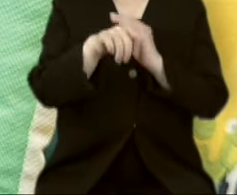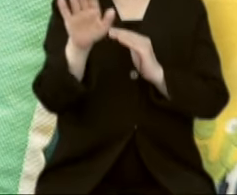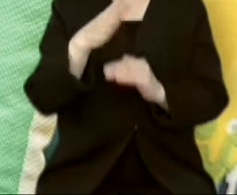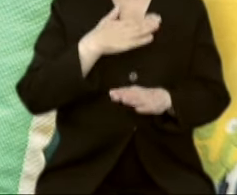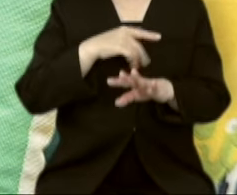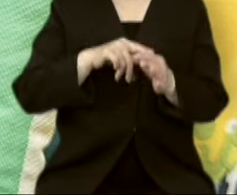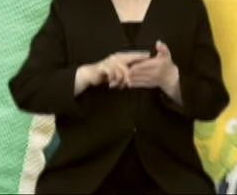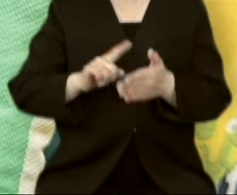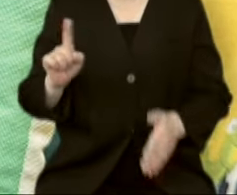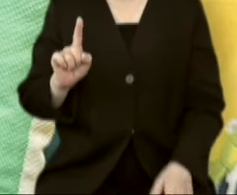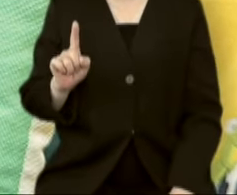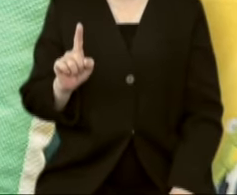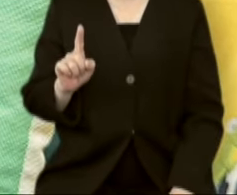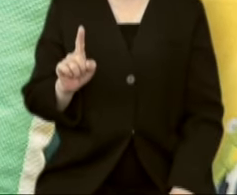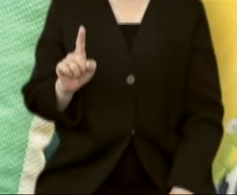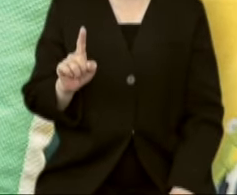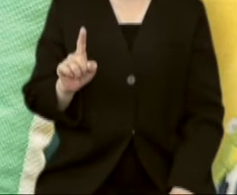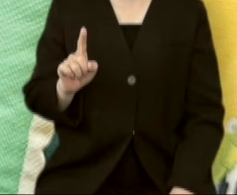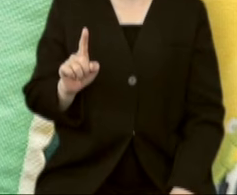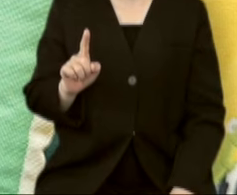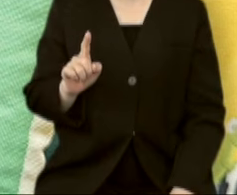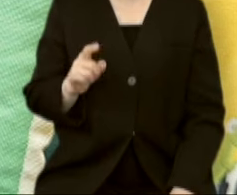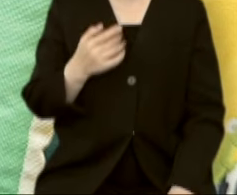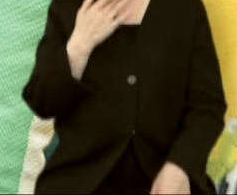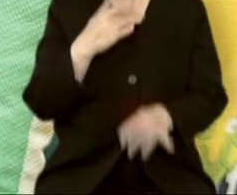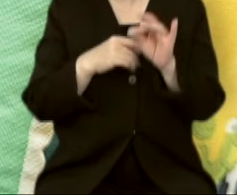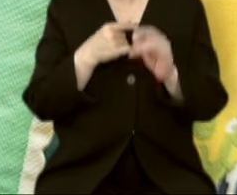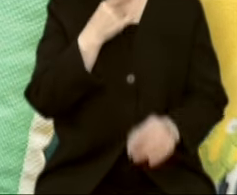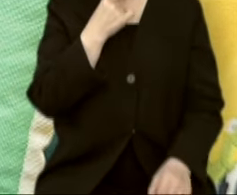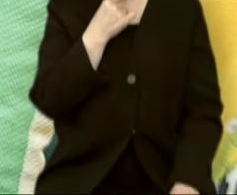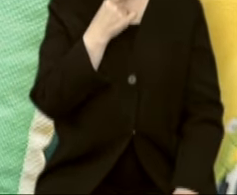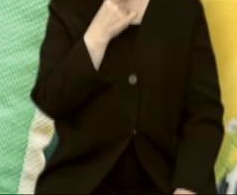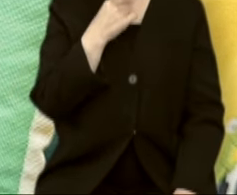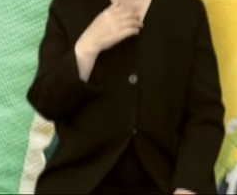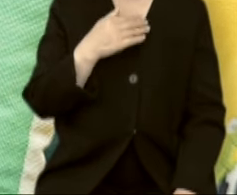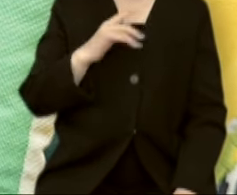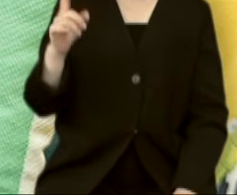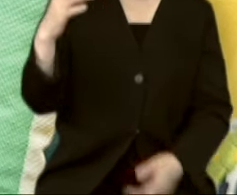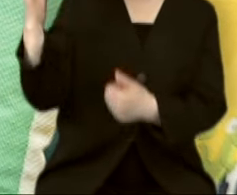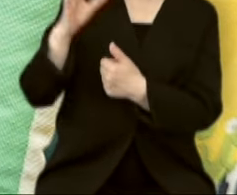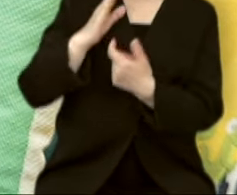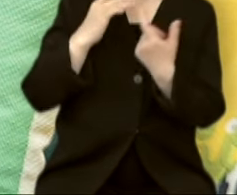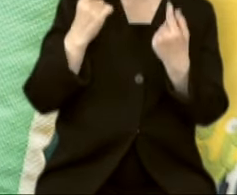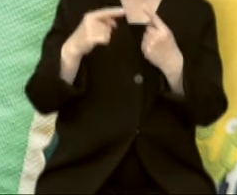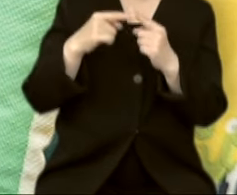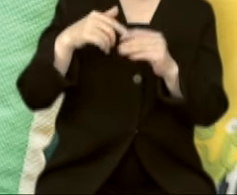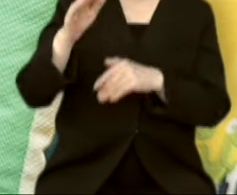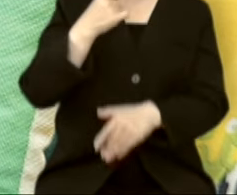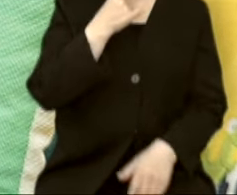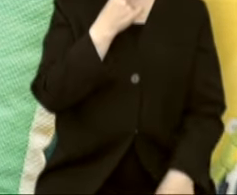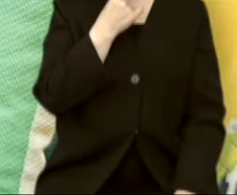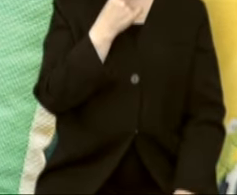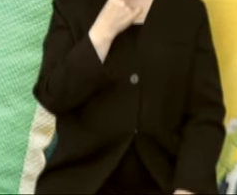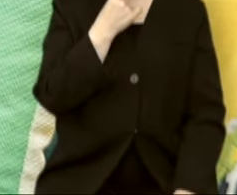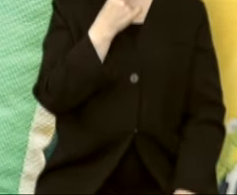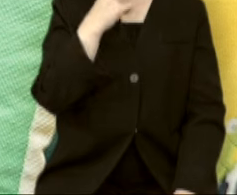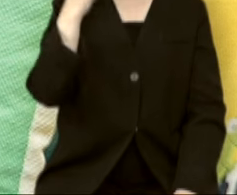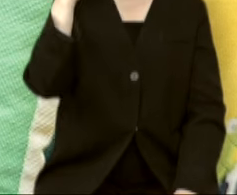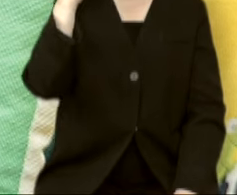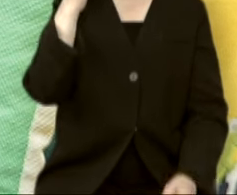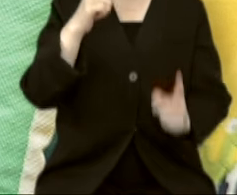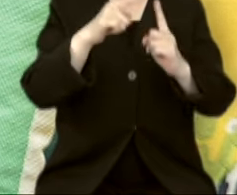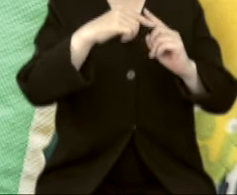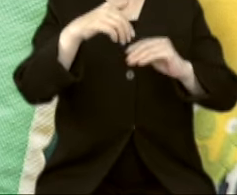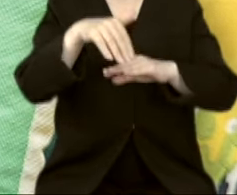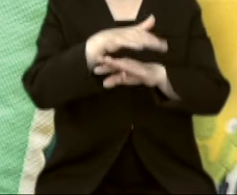제 마음이 너무너무 갈급해서 네. 내가 아무리 핍박을 받아도 난 교회를 가야 되겠다 생각을 해서 이제